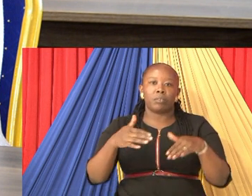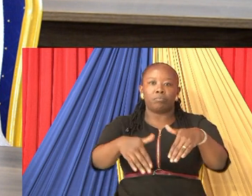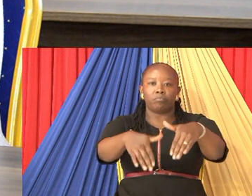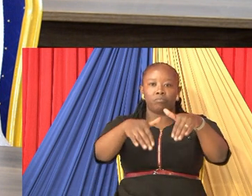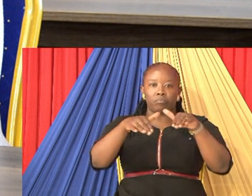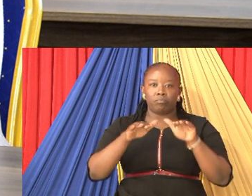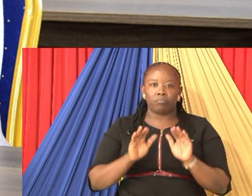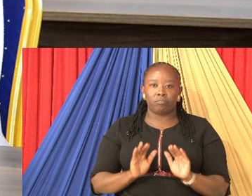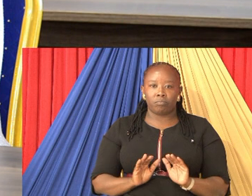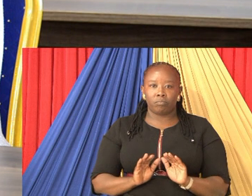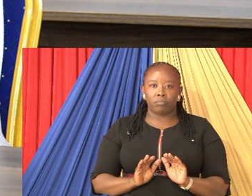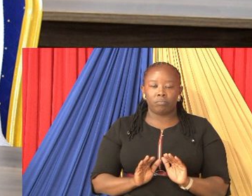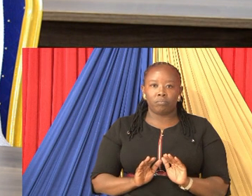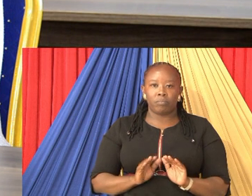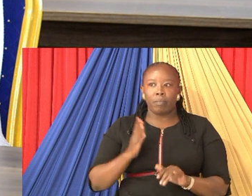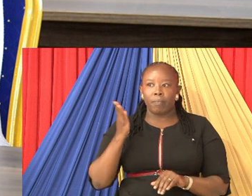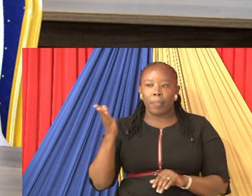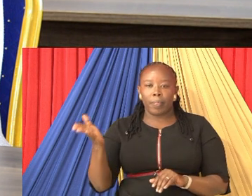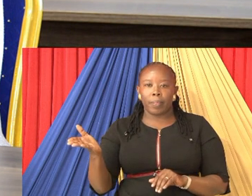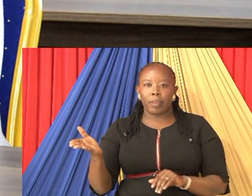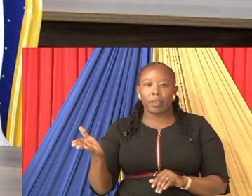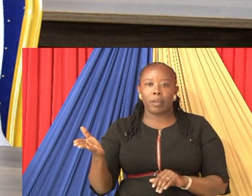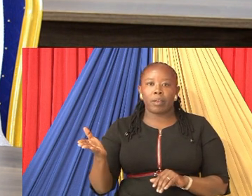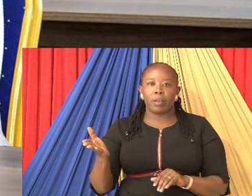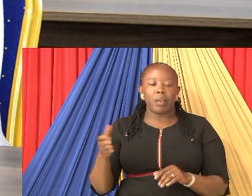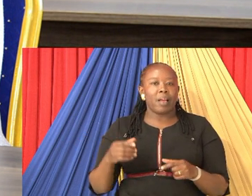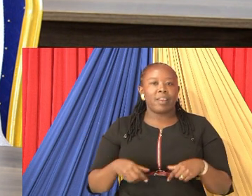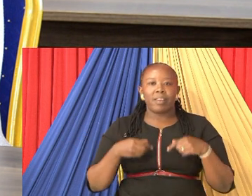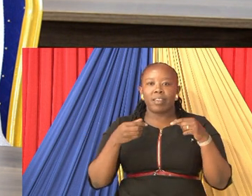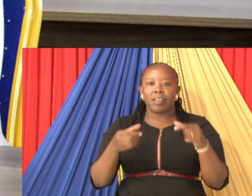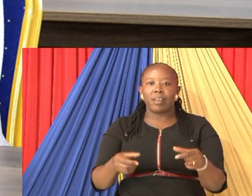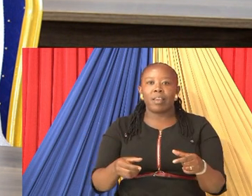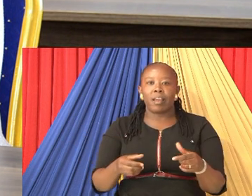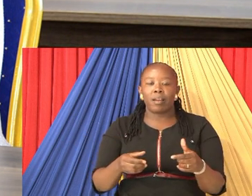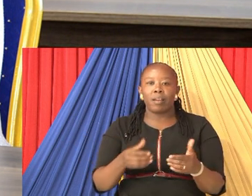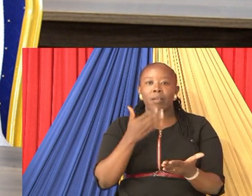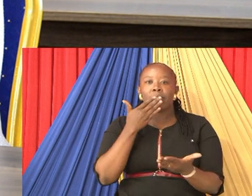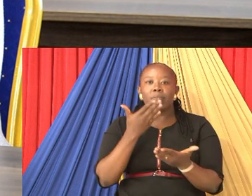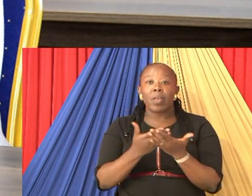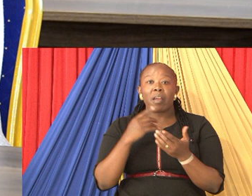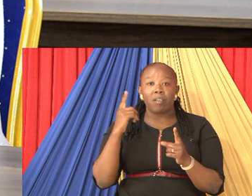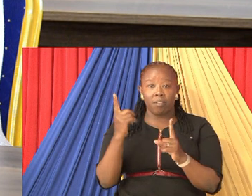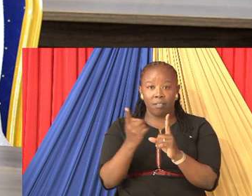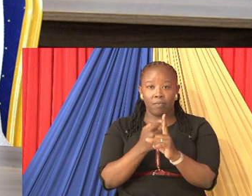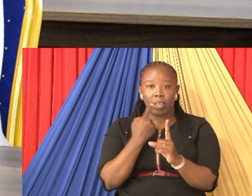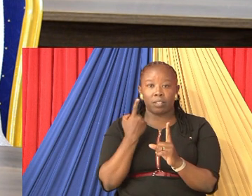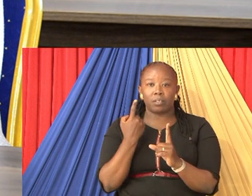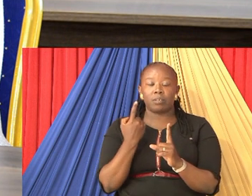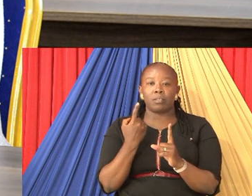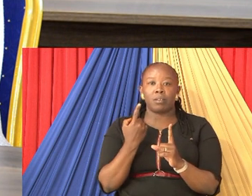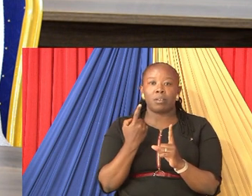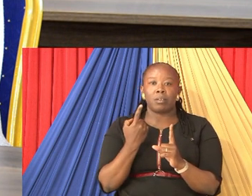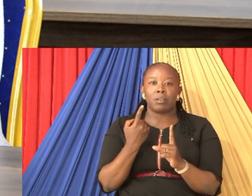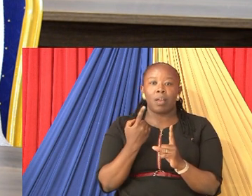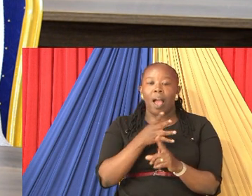Lazaro, amemshukuru Mungu. Only giving thanks, na anasema, ninakushukuru kwa maana wewe